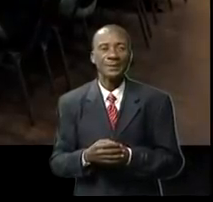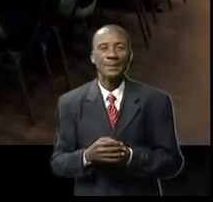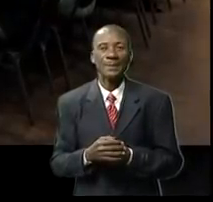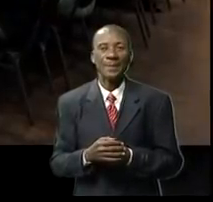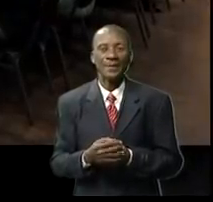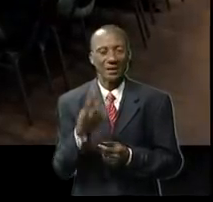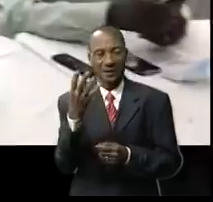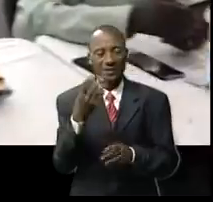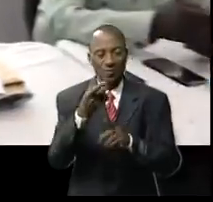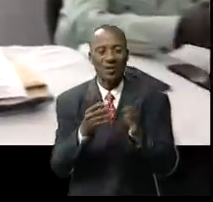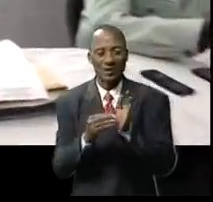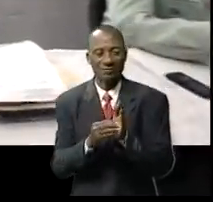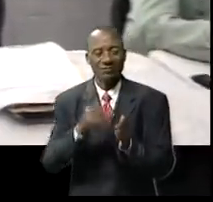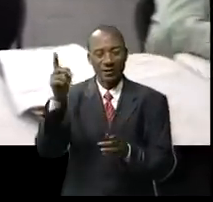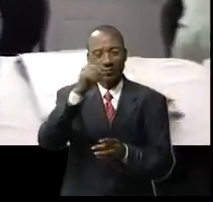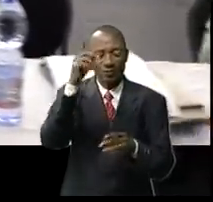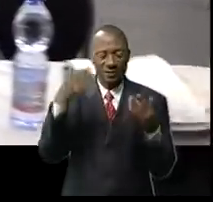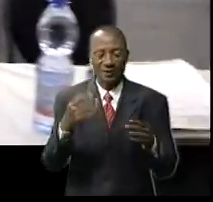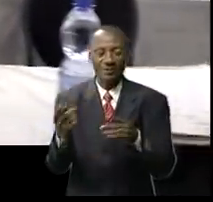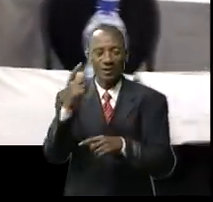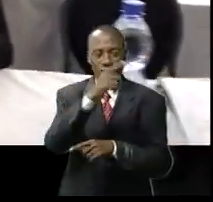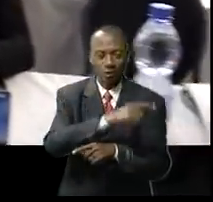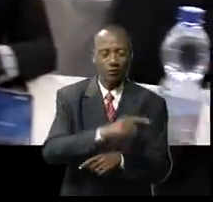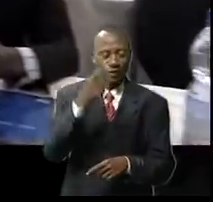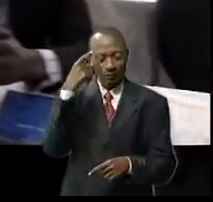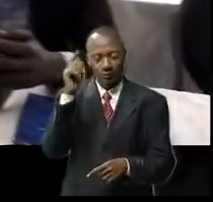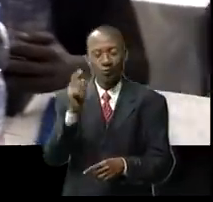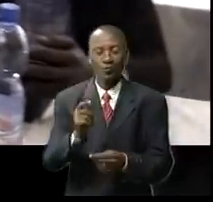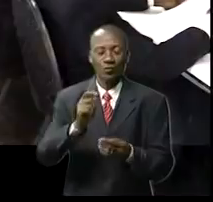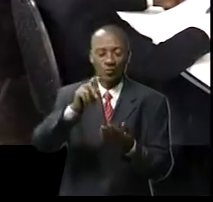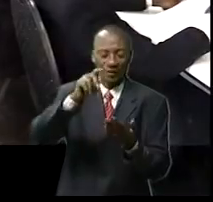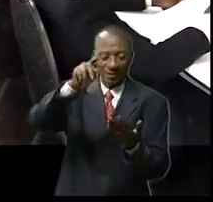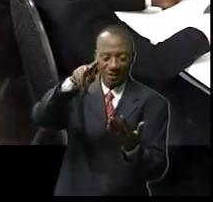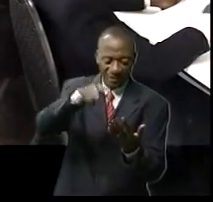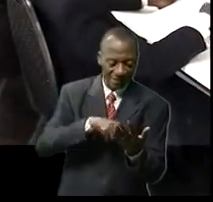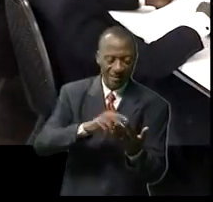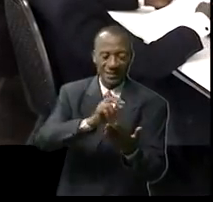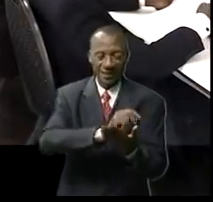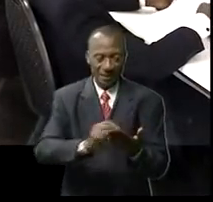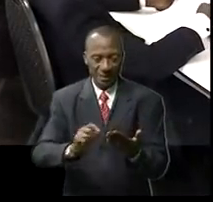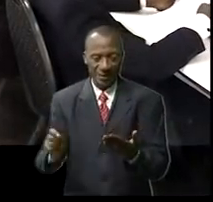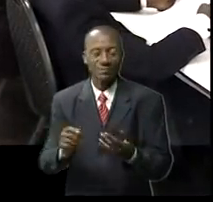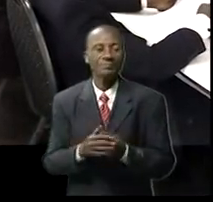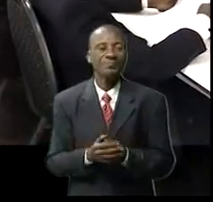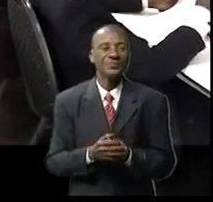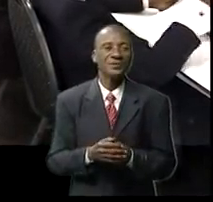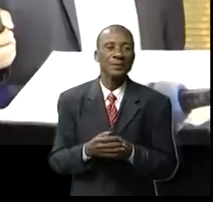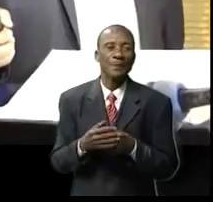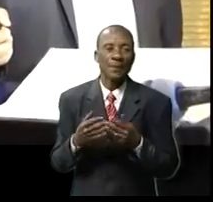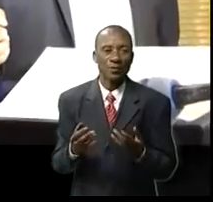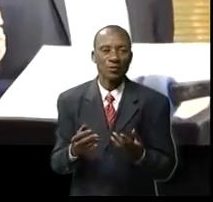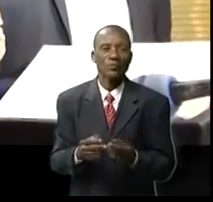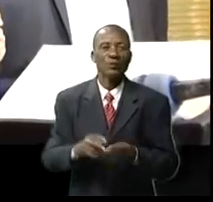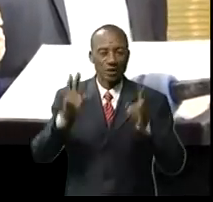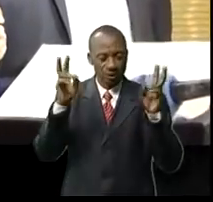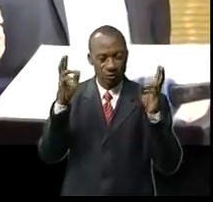journée internationale de l'alphabétisation. Il n'y a pas de raison qu'il en soit autrement cette année. Sous les thèmes, l'alphabétisation pour une reprise axée